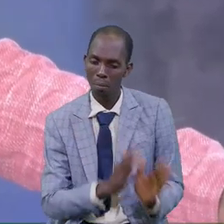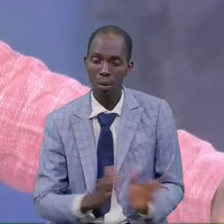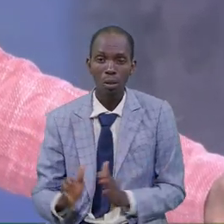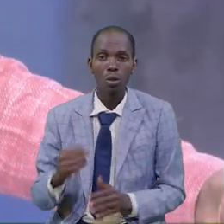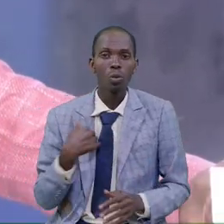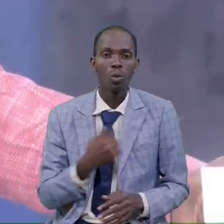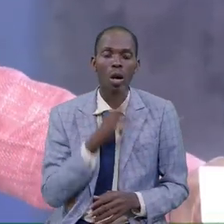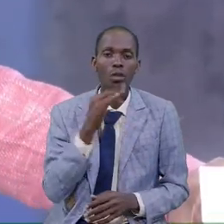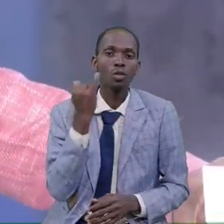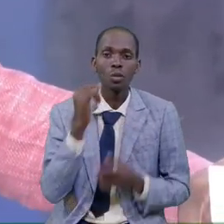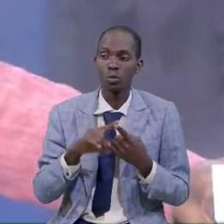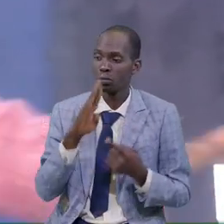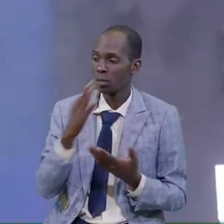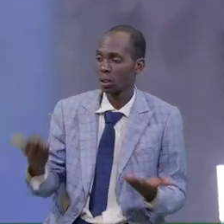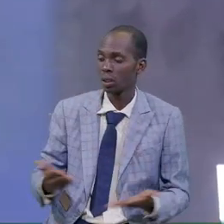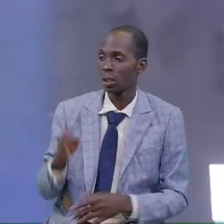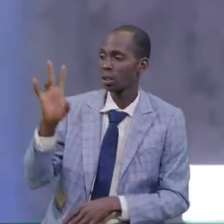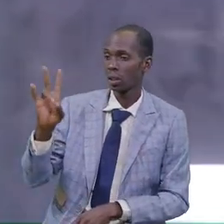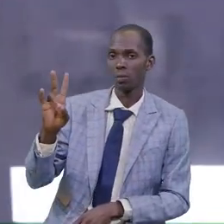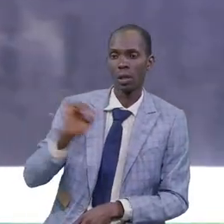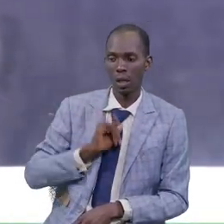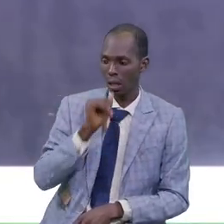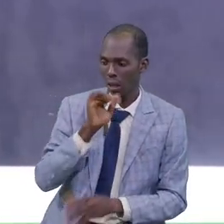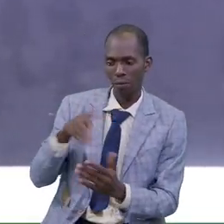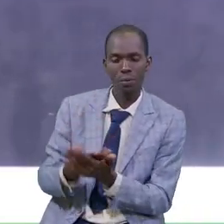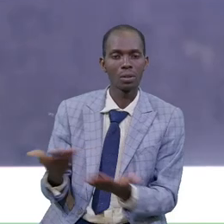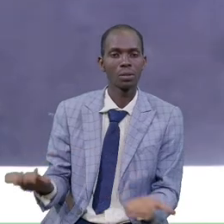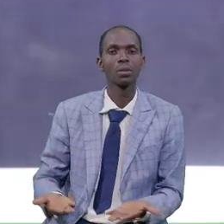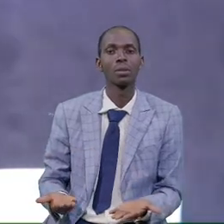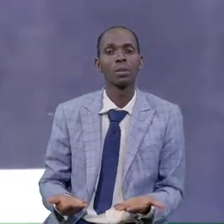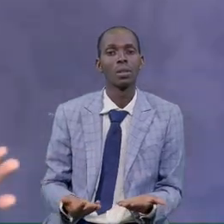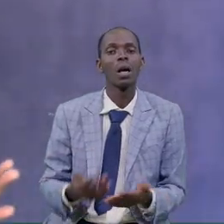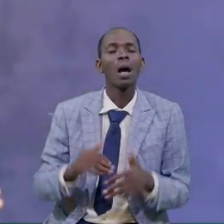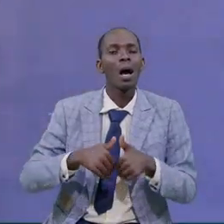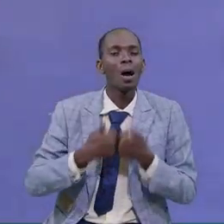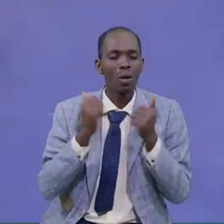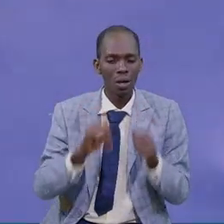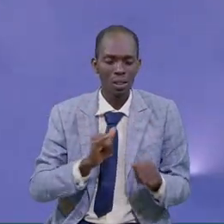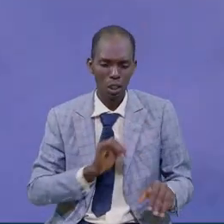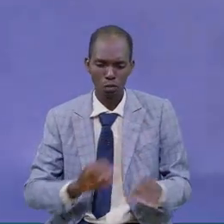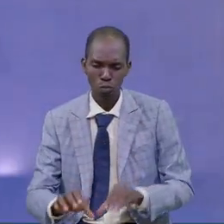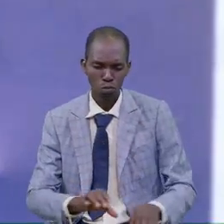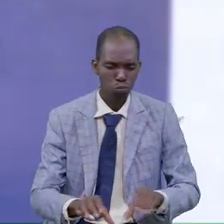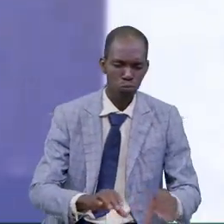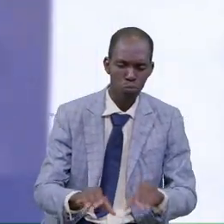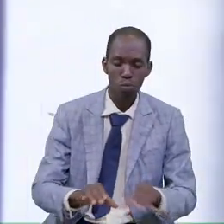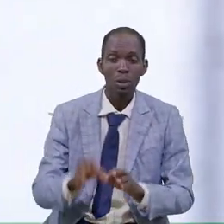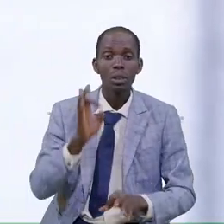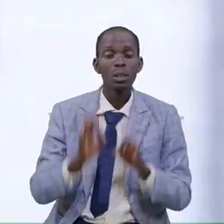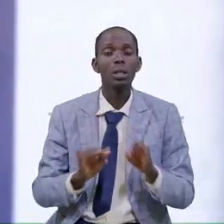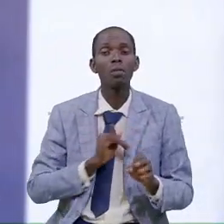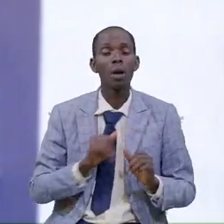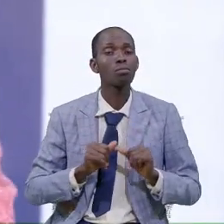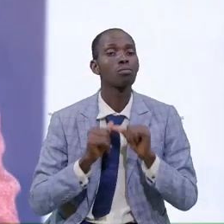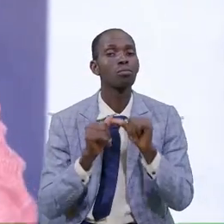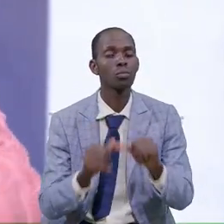Il devait être là, 7 heures, je suis là. Comment est-ce que je peux faire ce que je fais si l'oisiveté